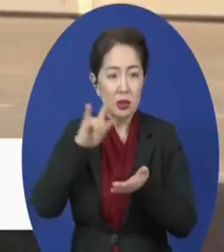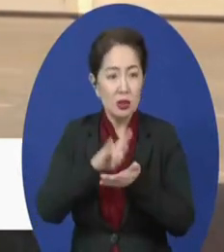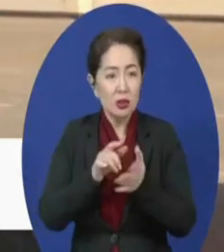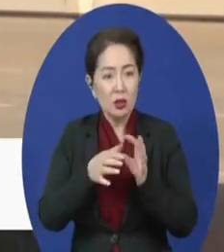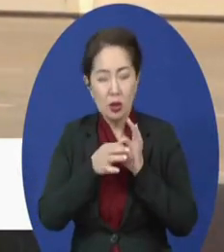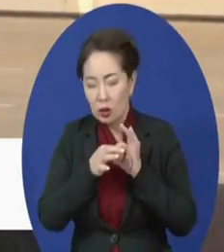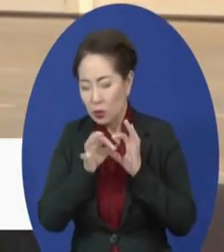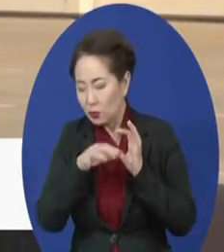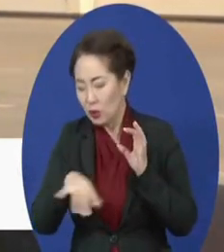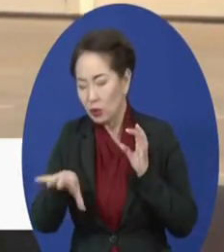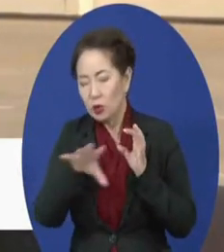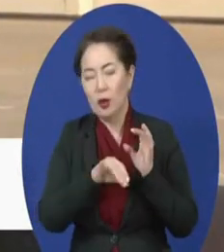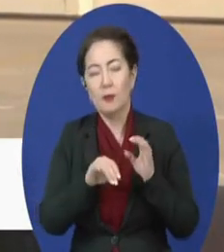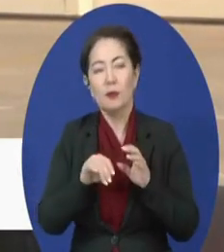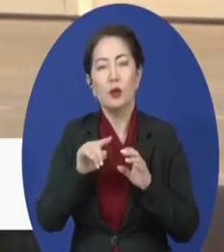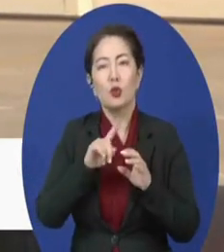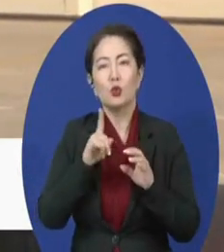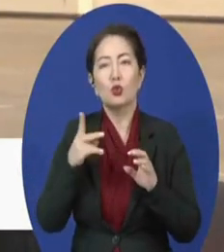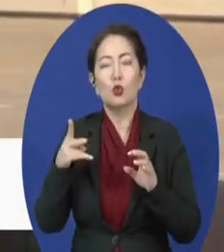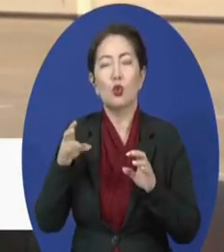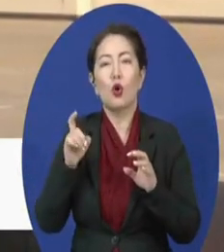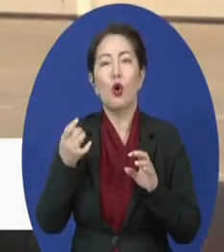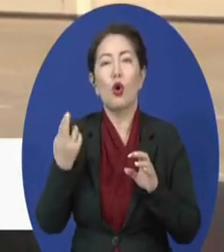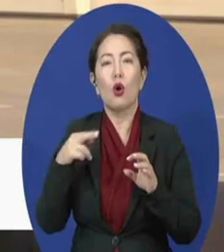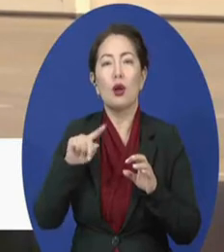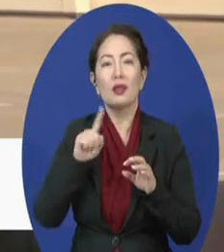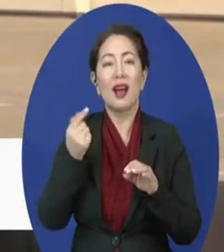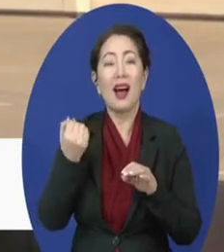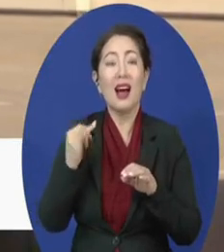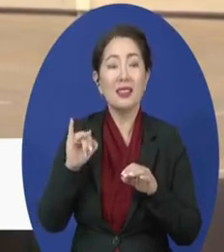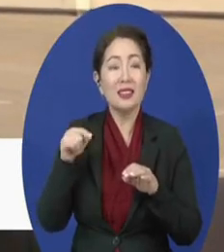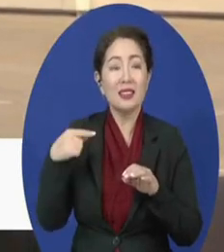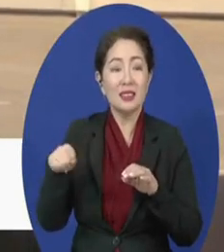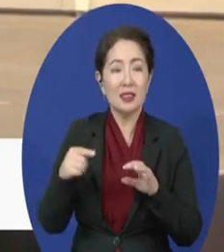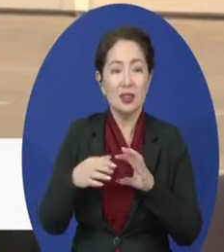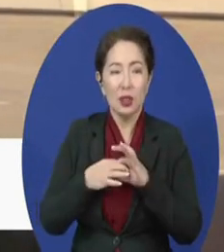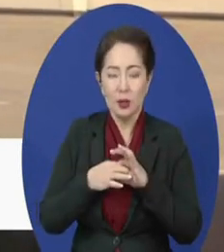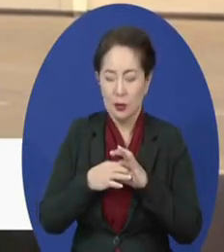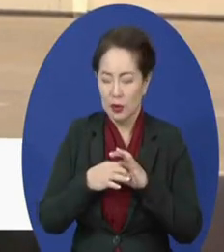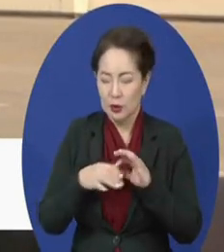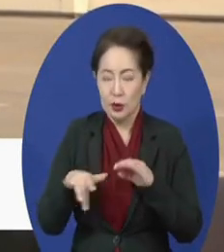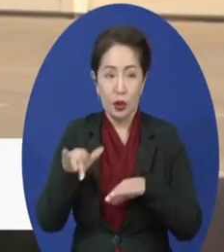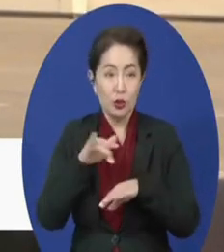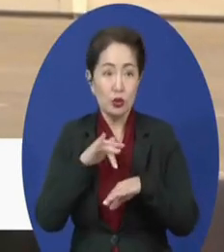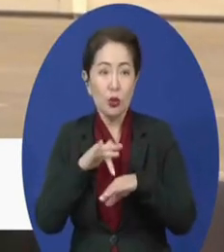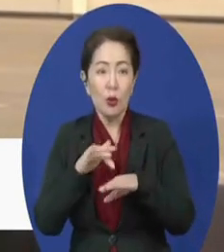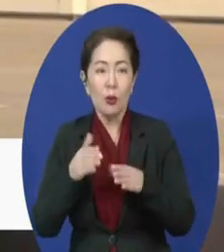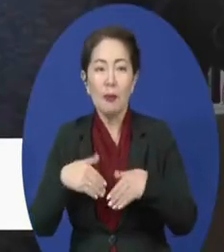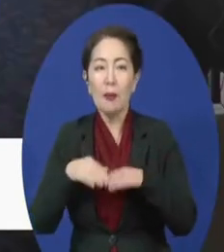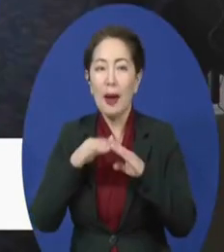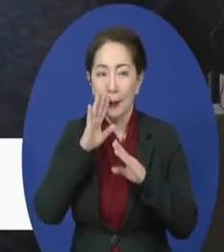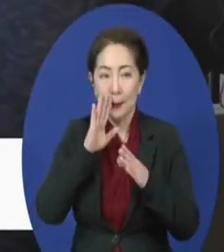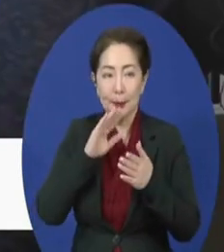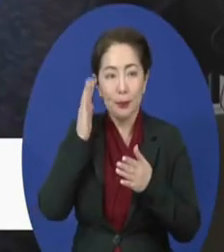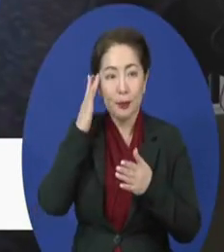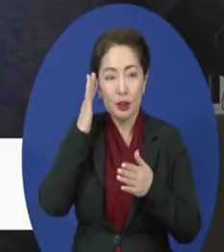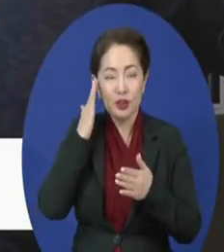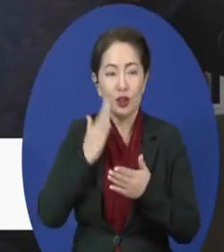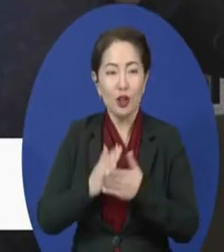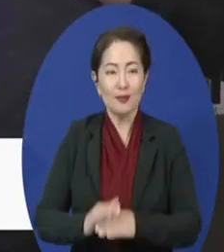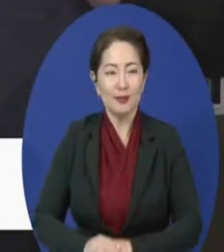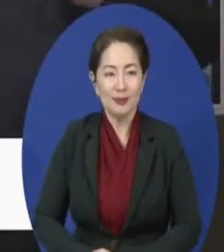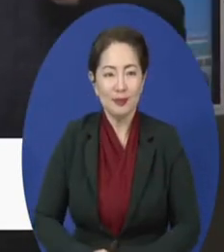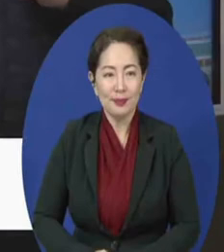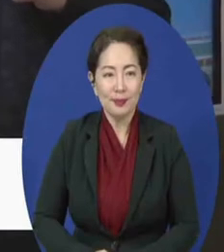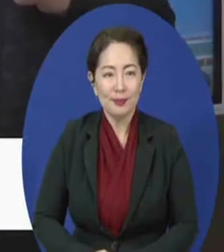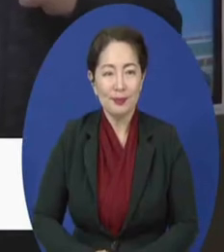төшөглөөд бол одоо зүүн хойд Азид бол юуны цогцлбор байгуулах ийм бодолтой байгаа. Энэ 12